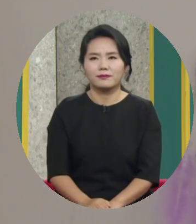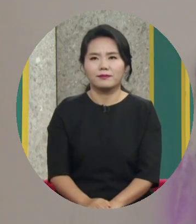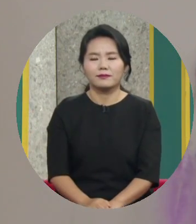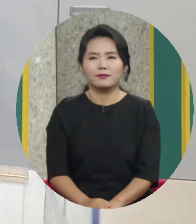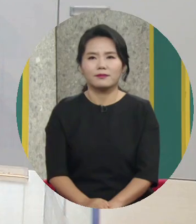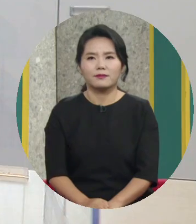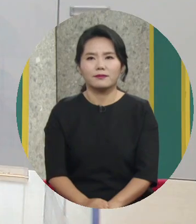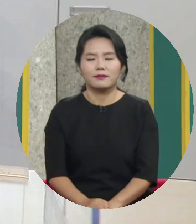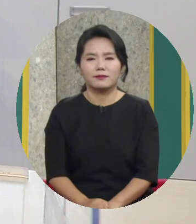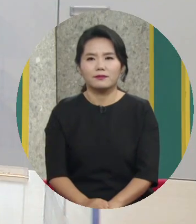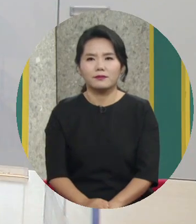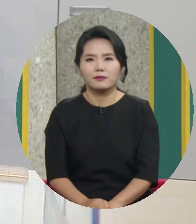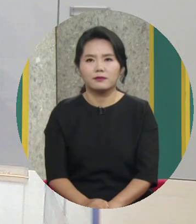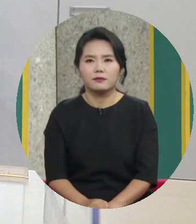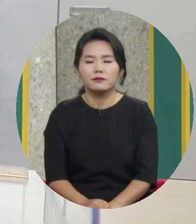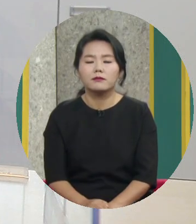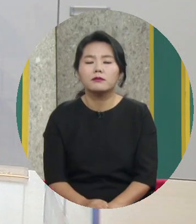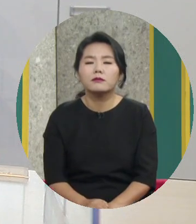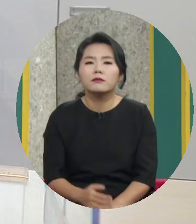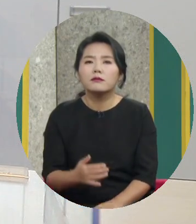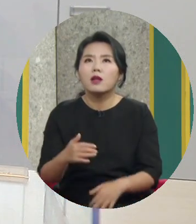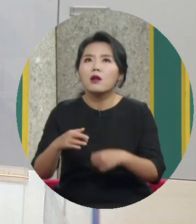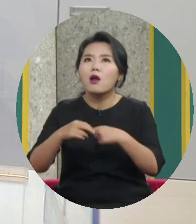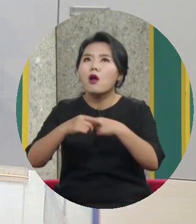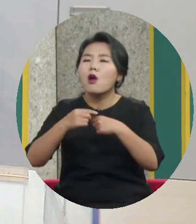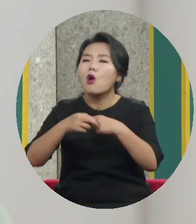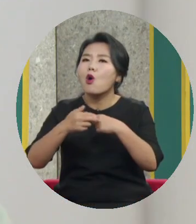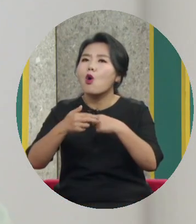좋아하지, 카드. 효정이 몇 학년이야, 지금?